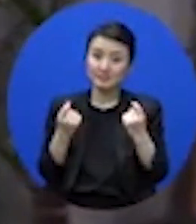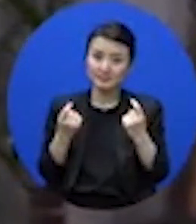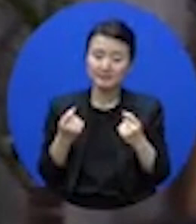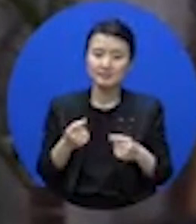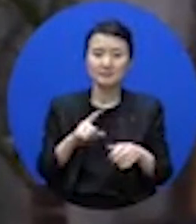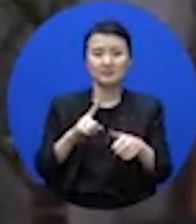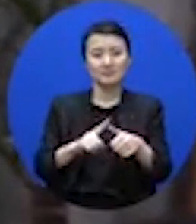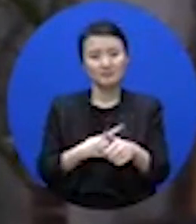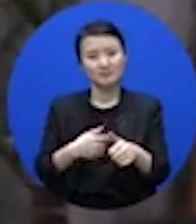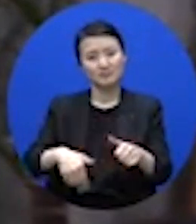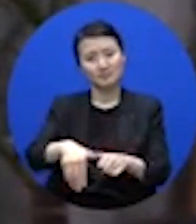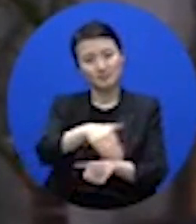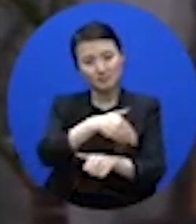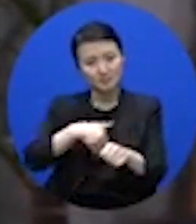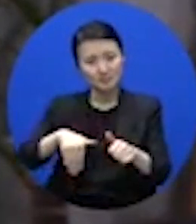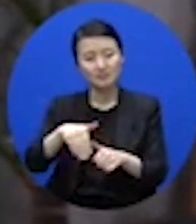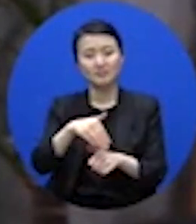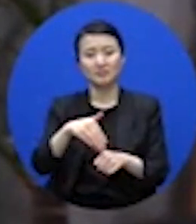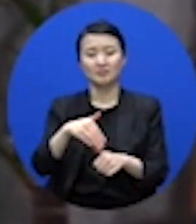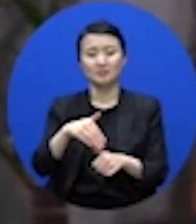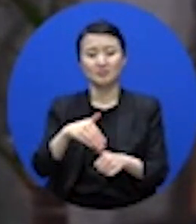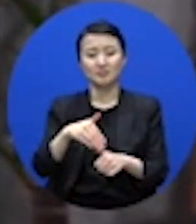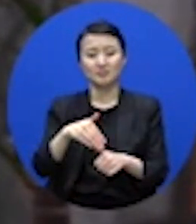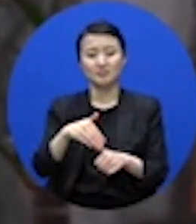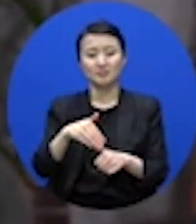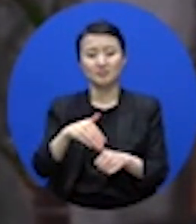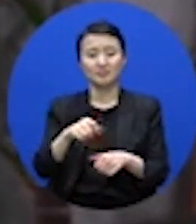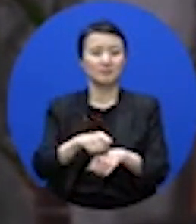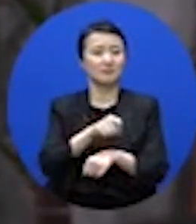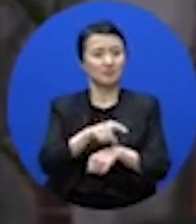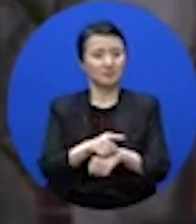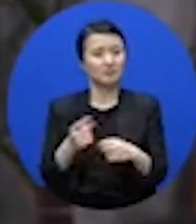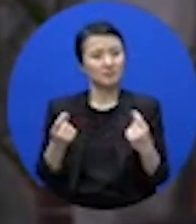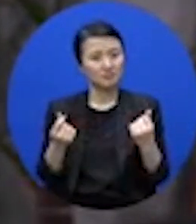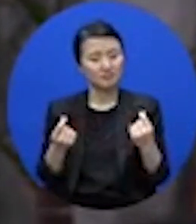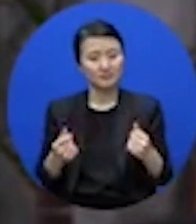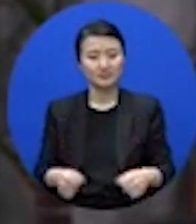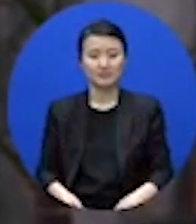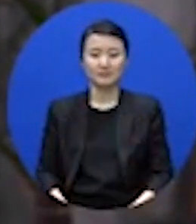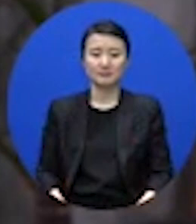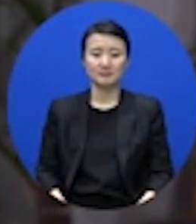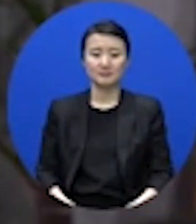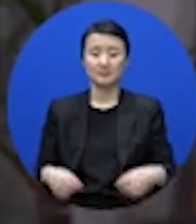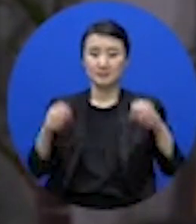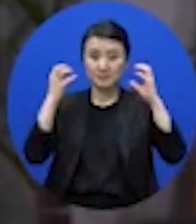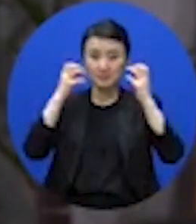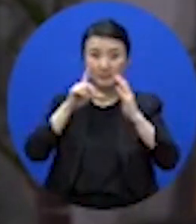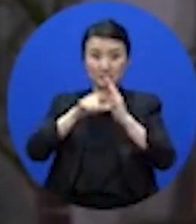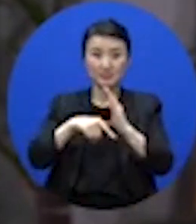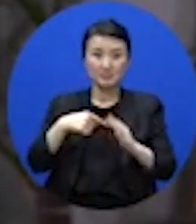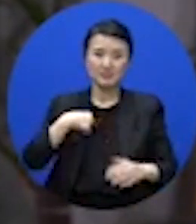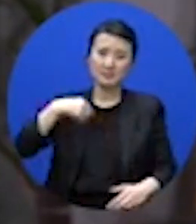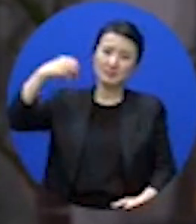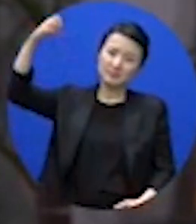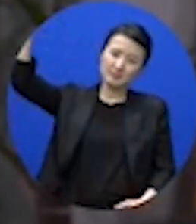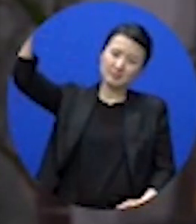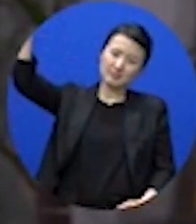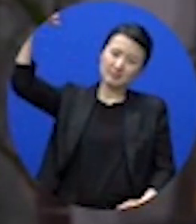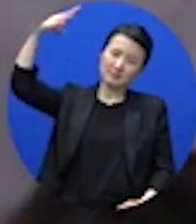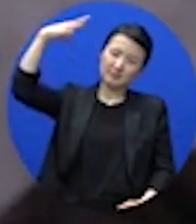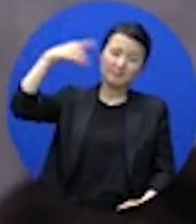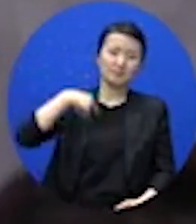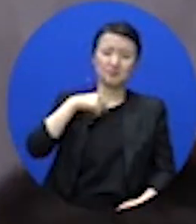자연의 특징과 또 제가 참 좋아하는 게 어릴 때는 떠있는 태양을 참 좋아했어요. 눈부신